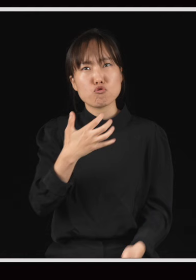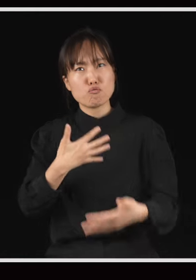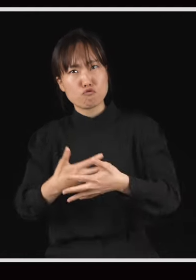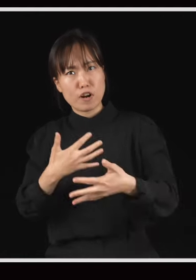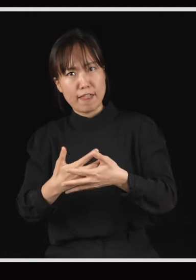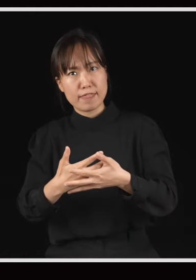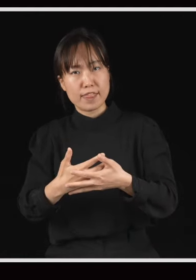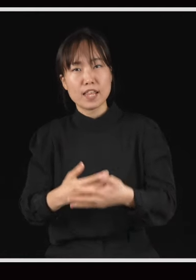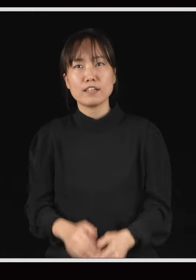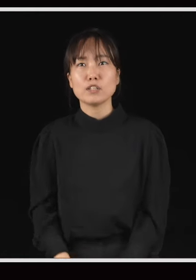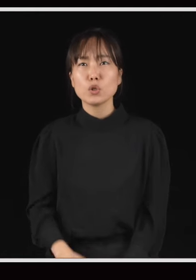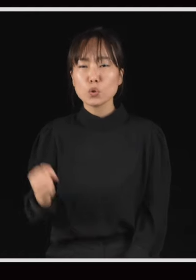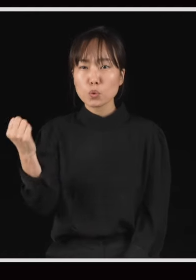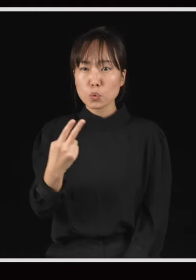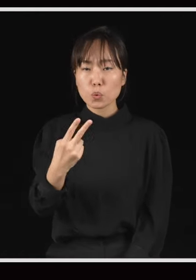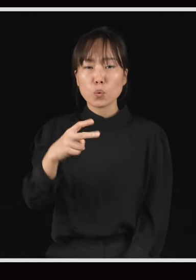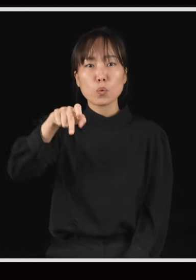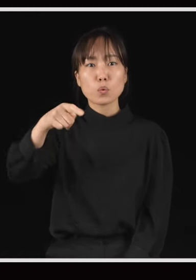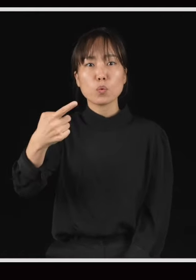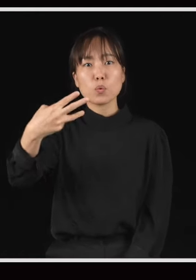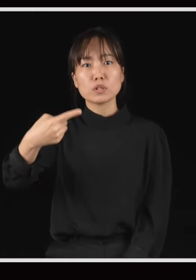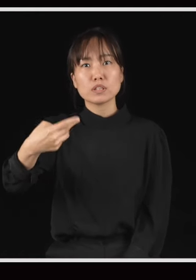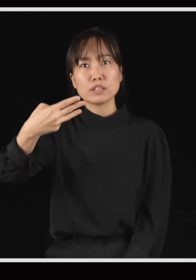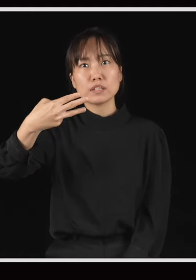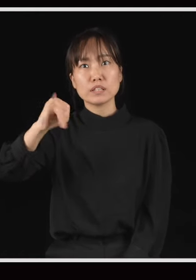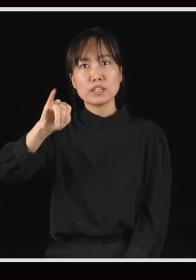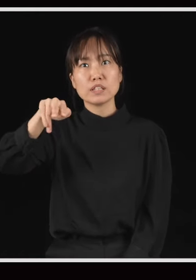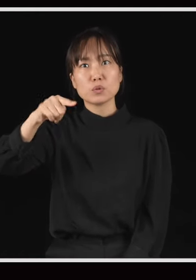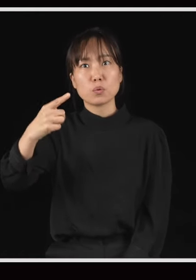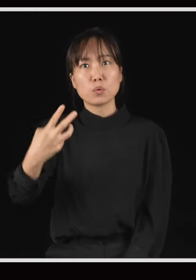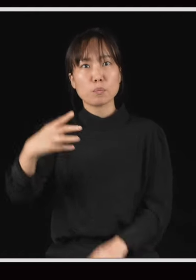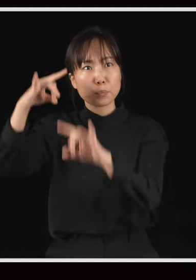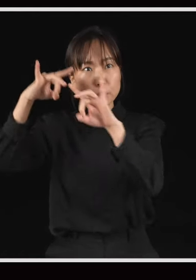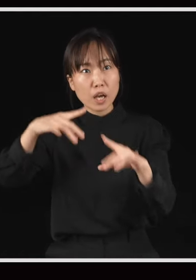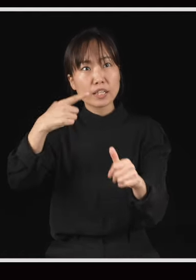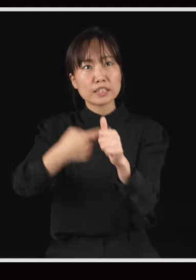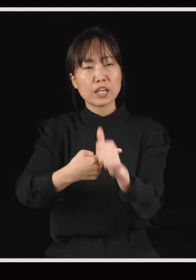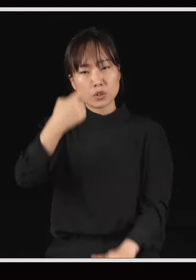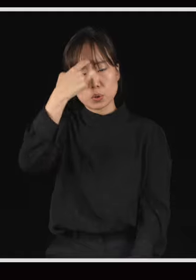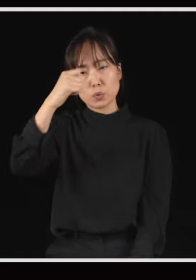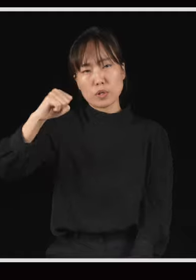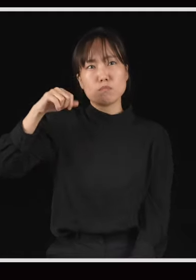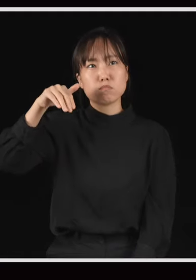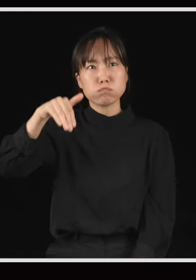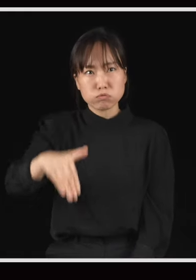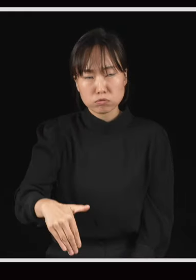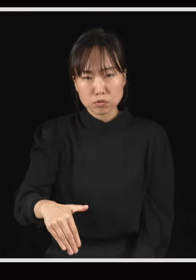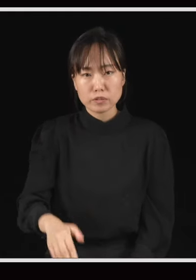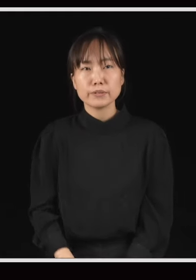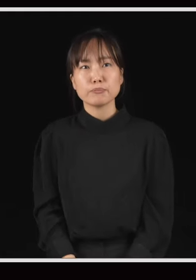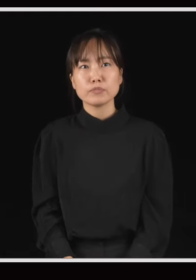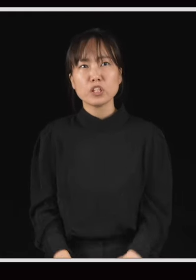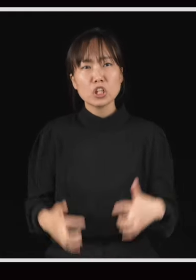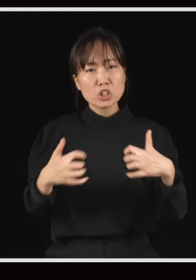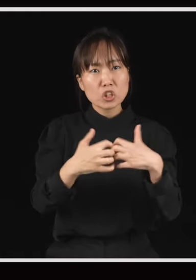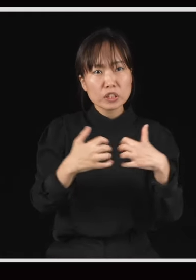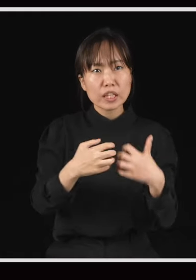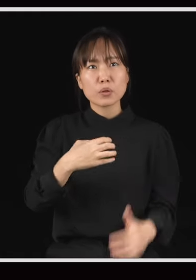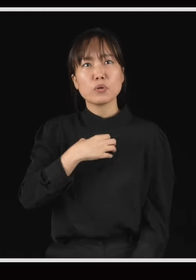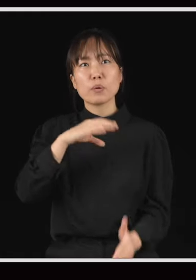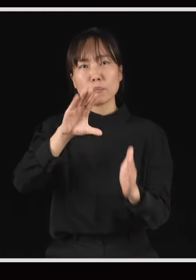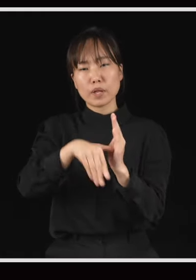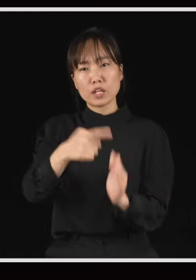똑같죠, 스마트폰이랑. 그리고 전두엽 기능을 떨어뜨려요. 콜티솔이 나오게 되면. 전쟁, 위협 이런 상황에서는 기본적으로